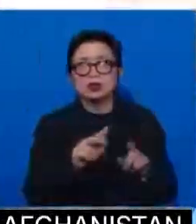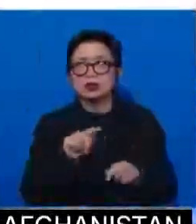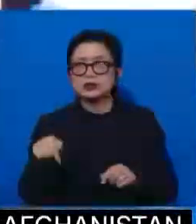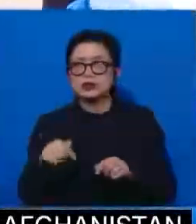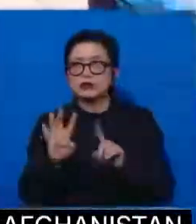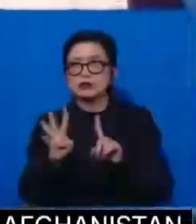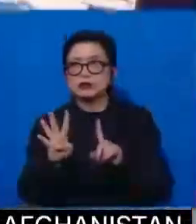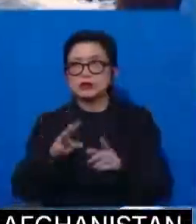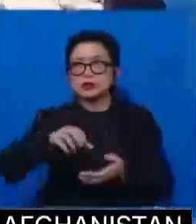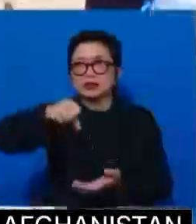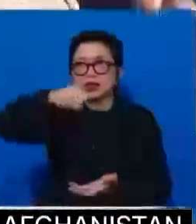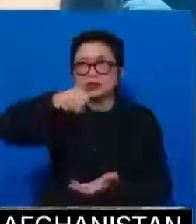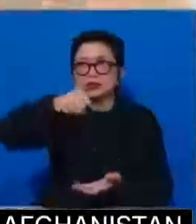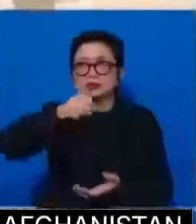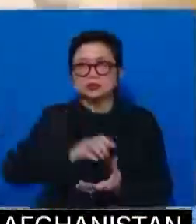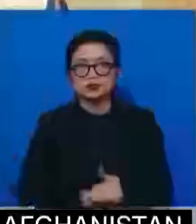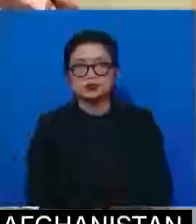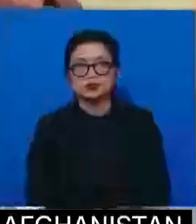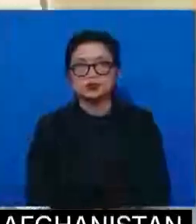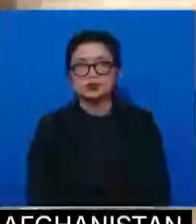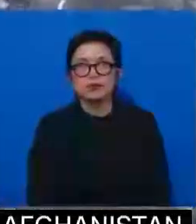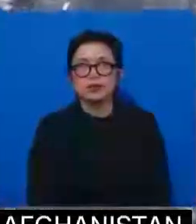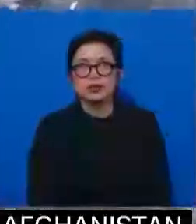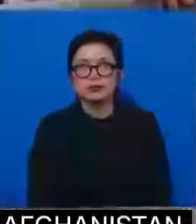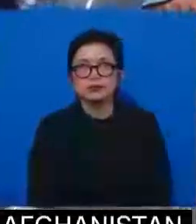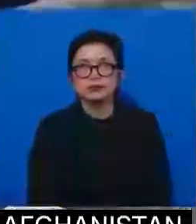12-14 karung. 11-13